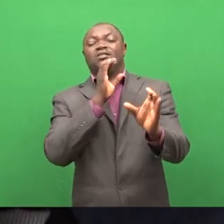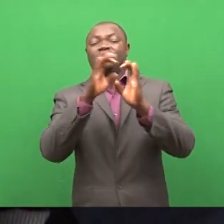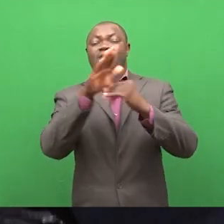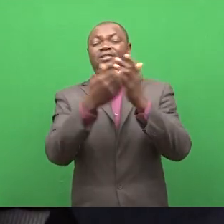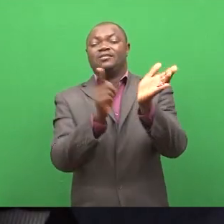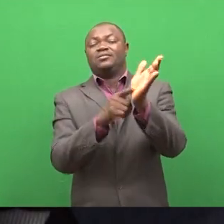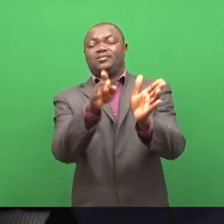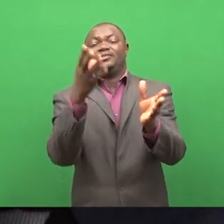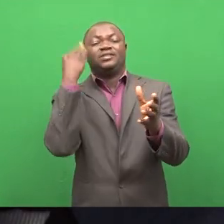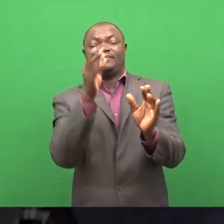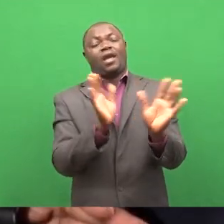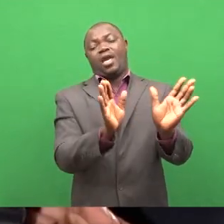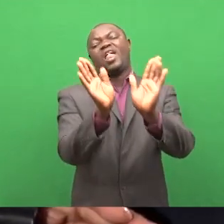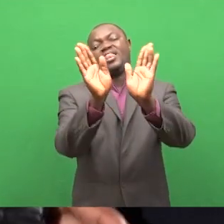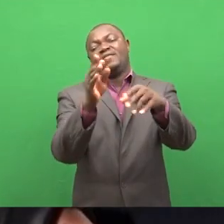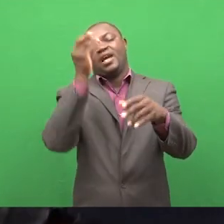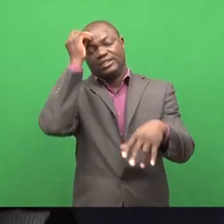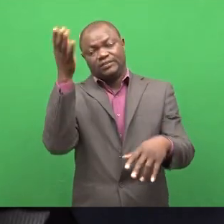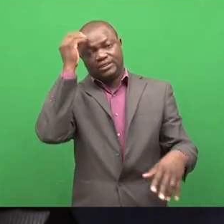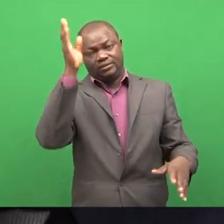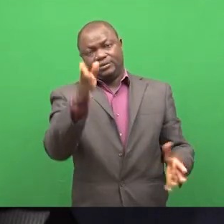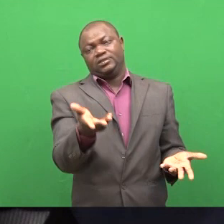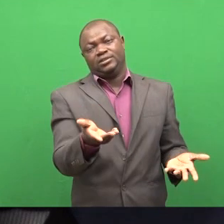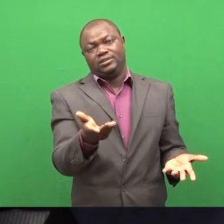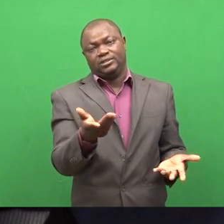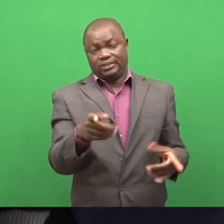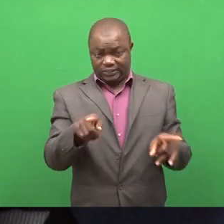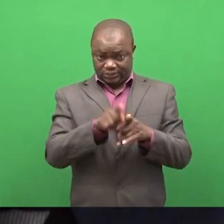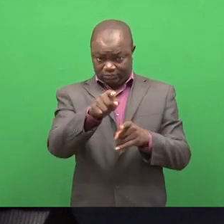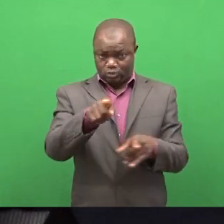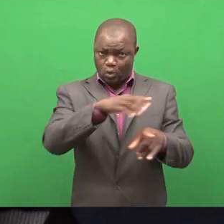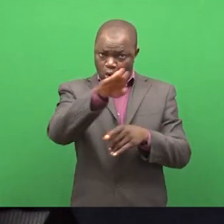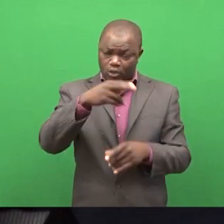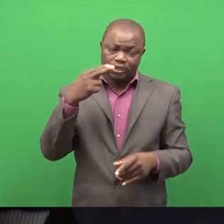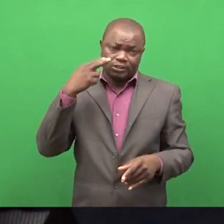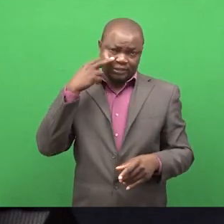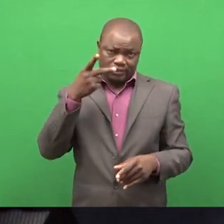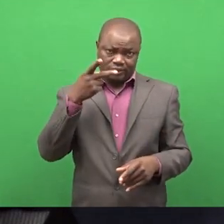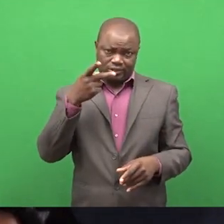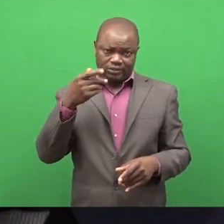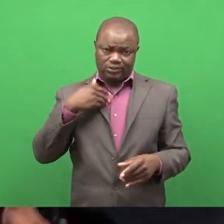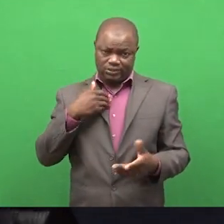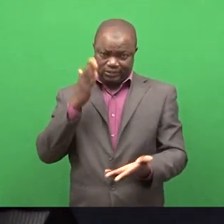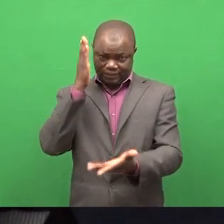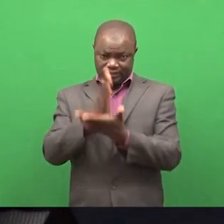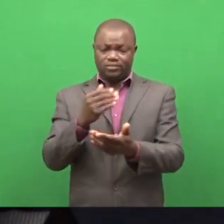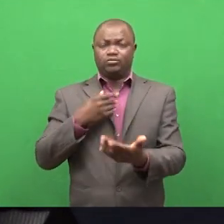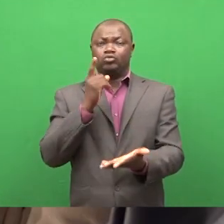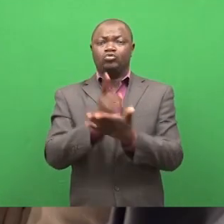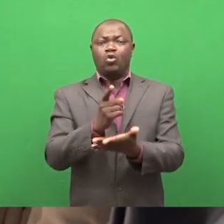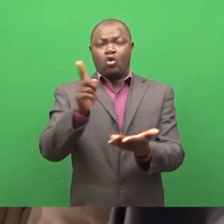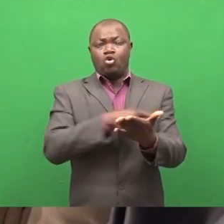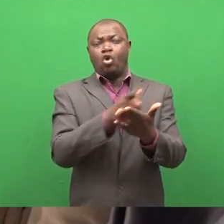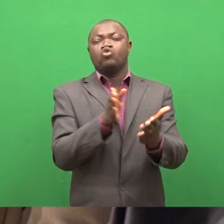dzakadaiwo musataure naye hapana zvaangazive ndipo pacho pavanozotanga kuita zvisina